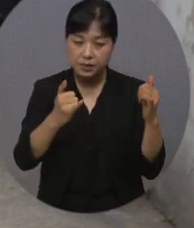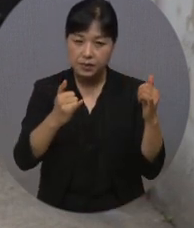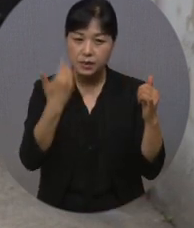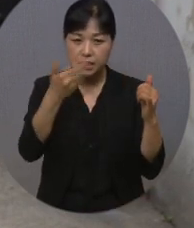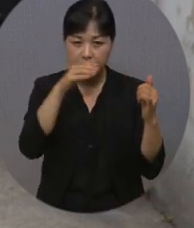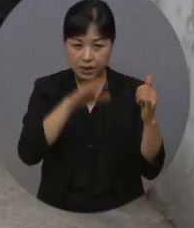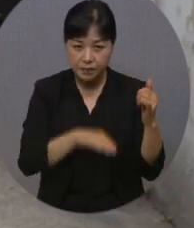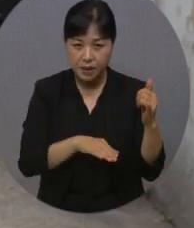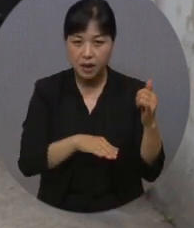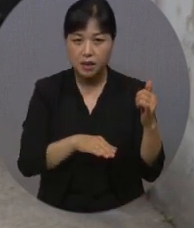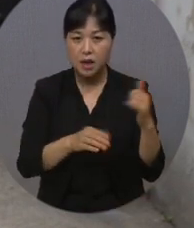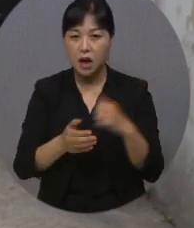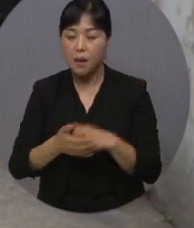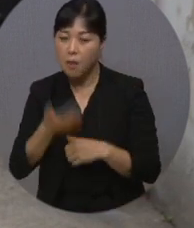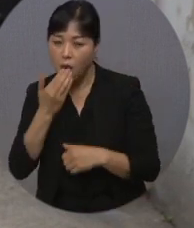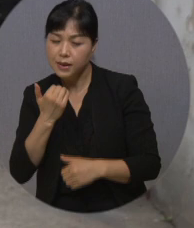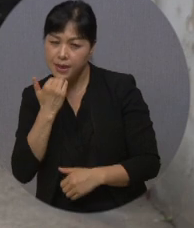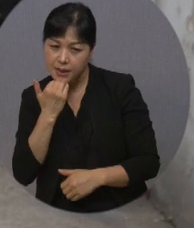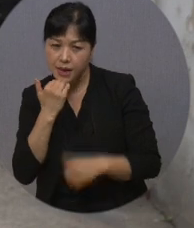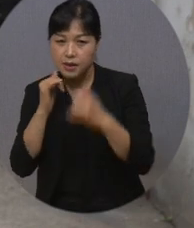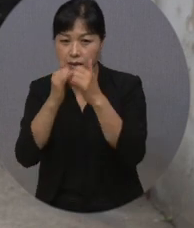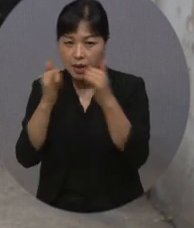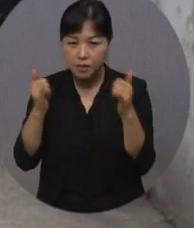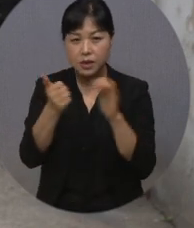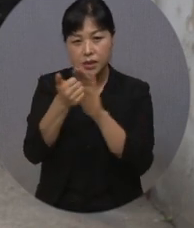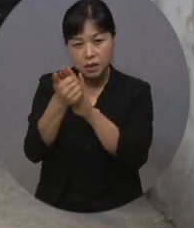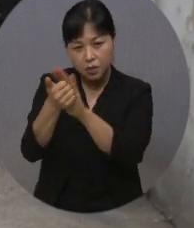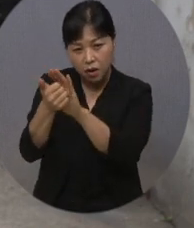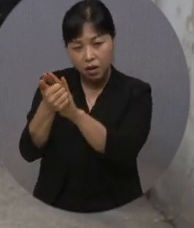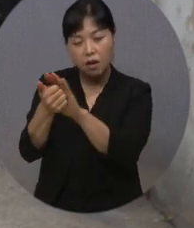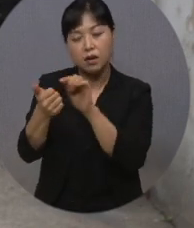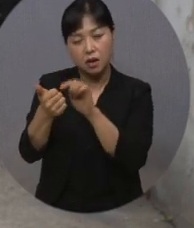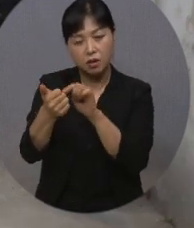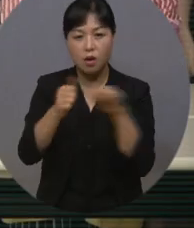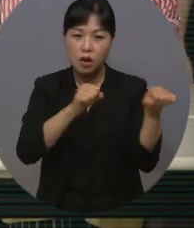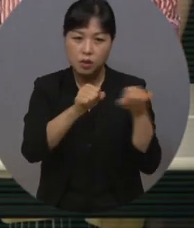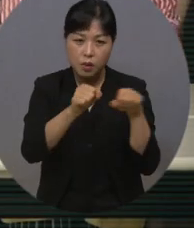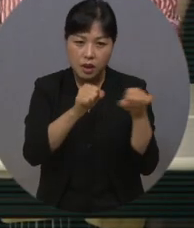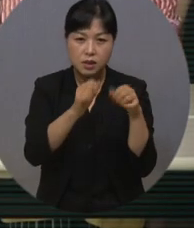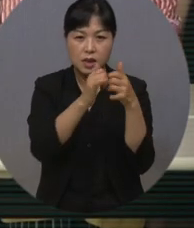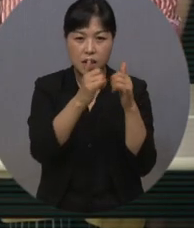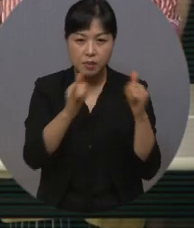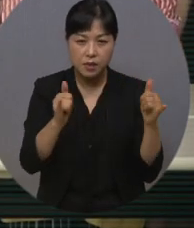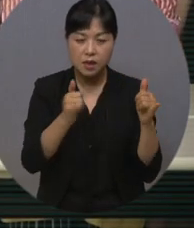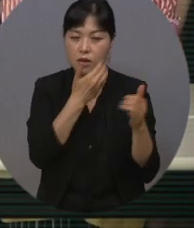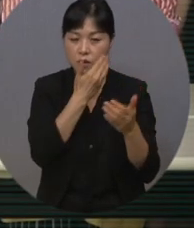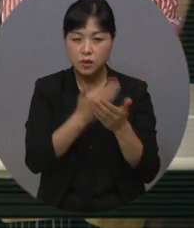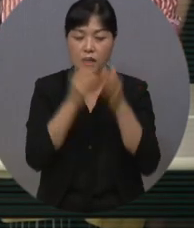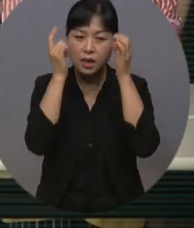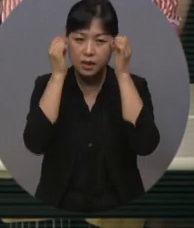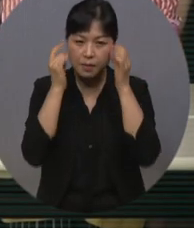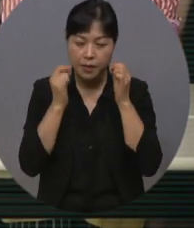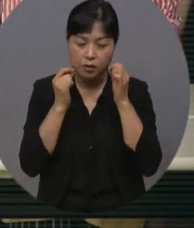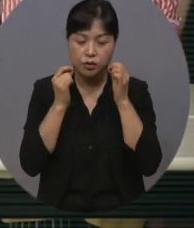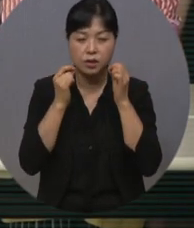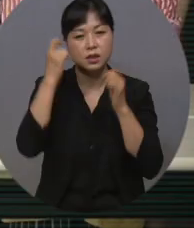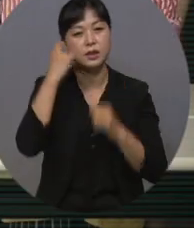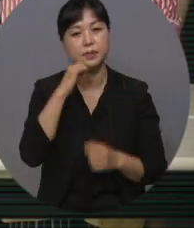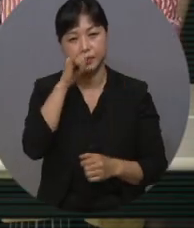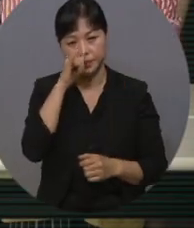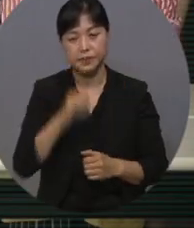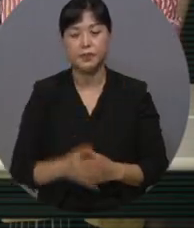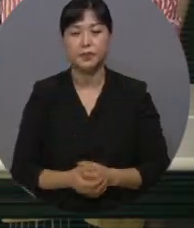흘리는 한여름의 땀방울들이 소중히 느껴지는 시간이었습니다. 복지TV 경기방송